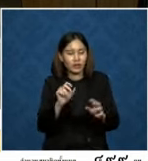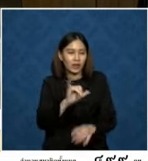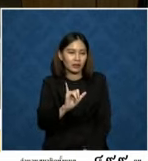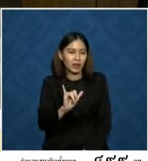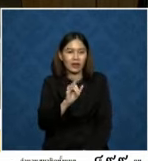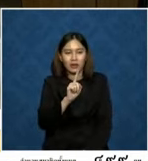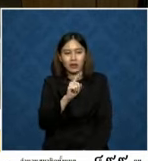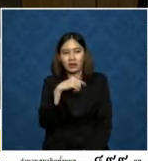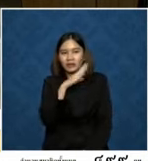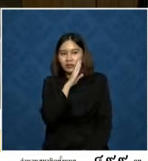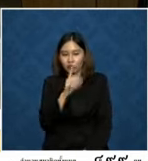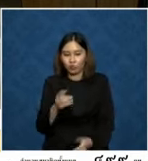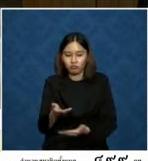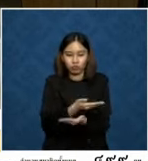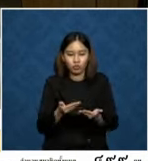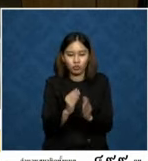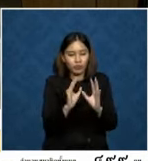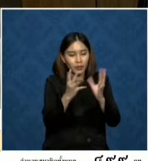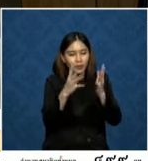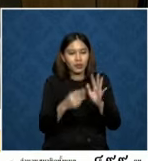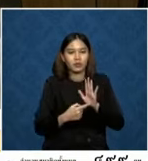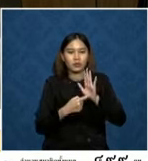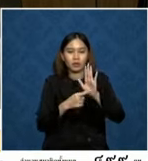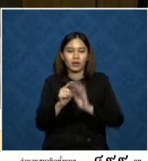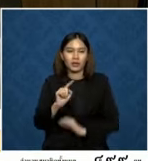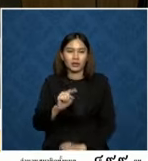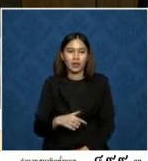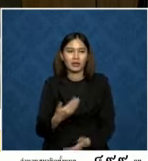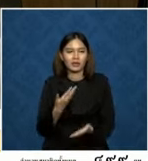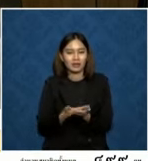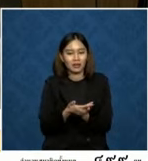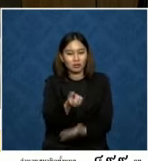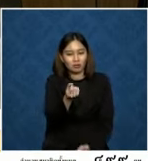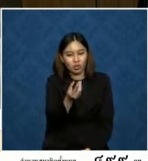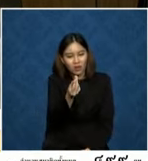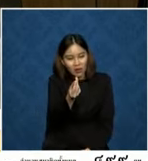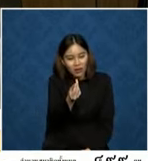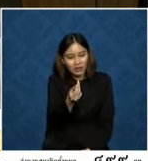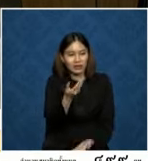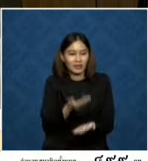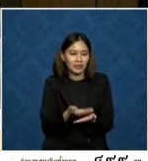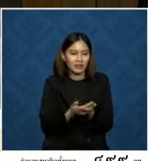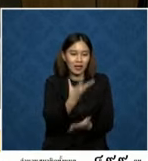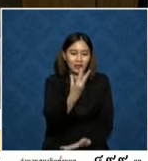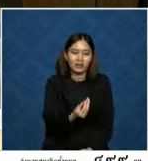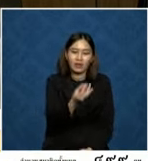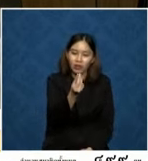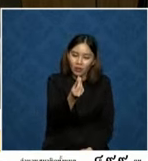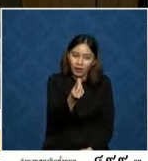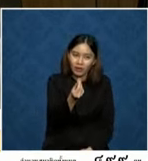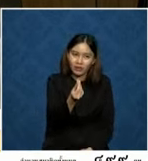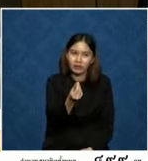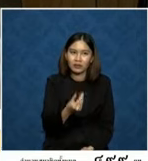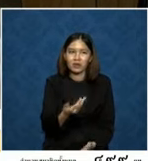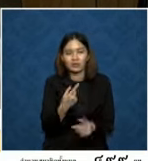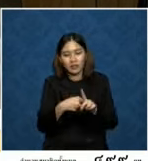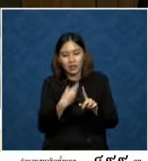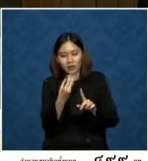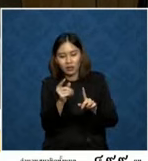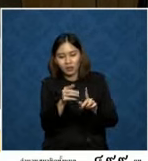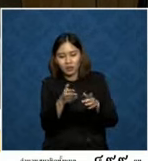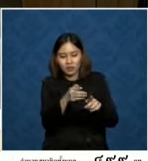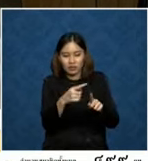เกิดว่าไม่มีการกลั่นกรองเลยเช่นมีกระแสเงินสดเท่าไหร่มีเงินคงค้างเท่าไหร่และกี่และกี่เดือนน